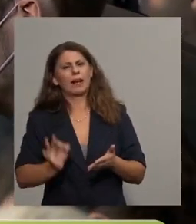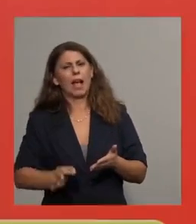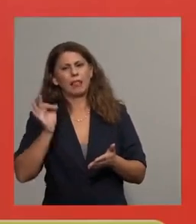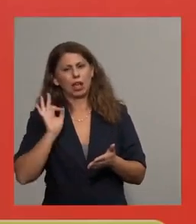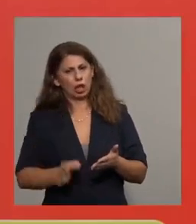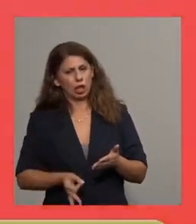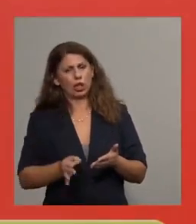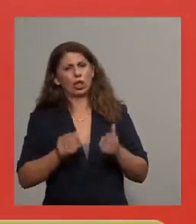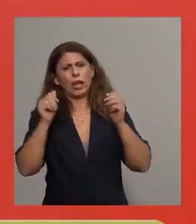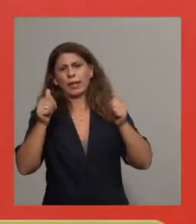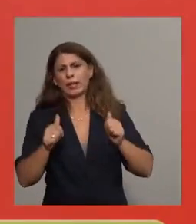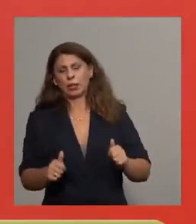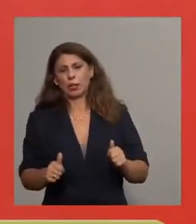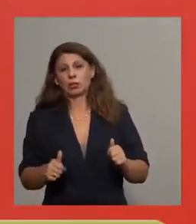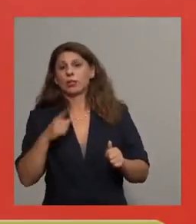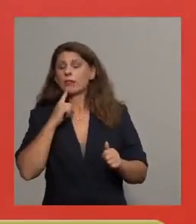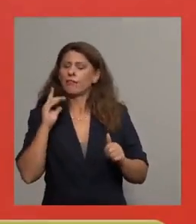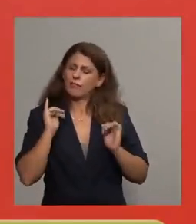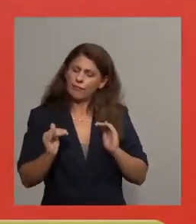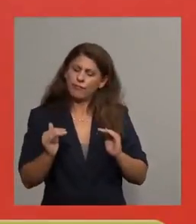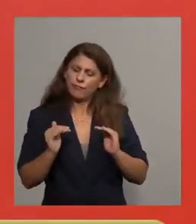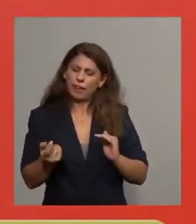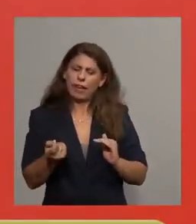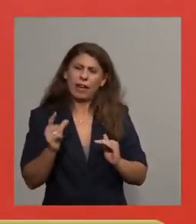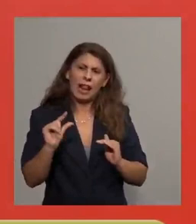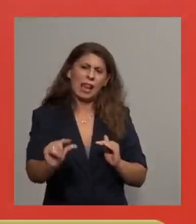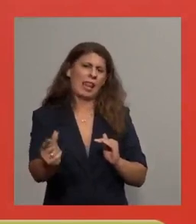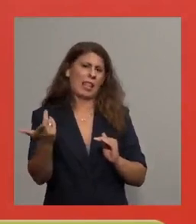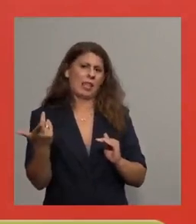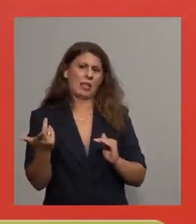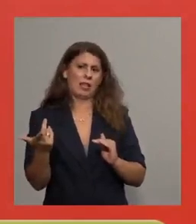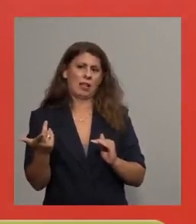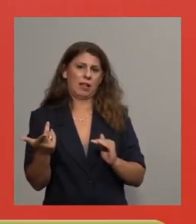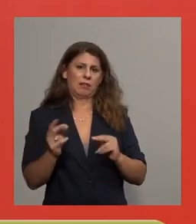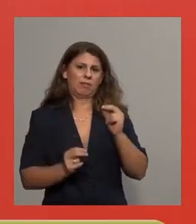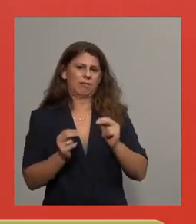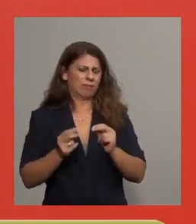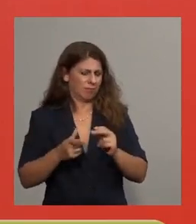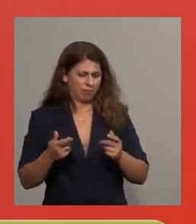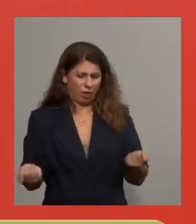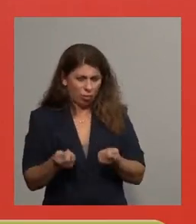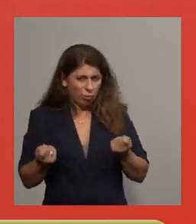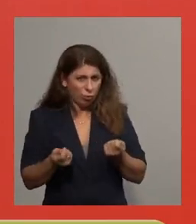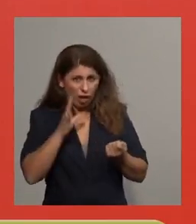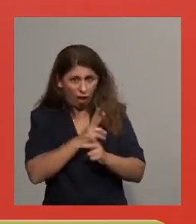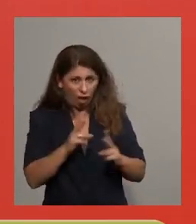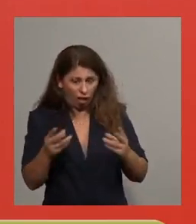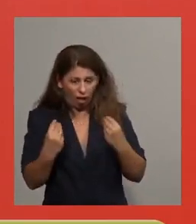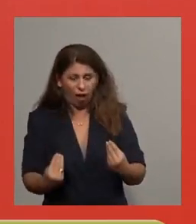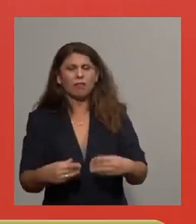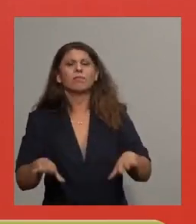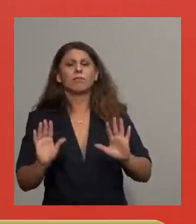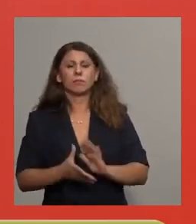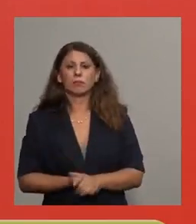χρόνο ανακοινώσεις για τα ίδια λιγοστά έργα μπαλώματα. Ναι, η αλήθεια όντως